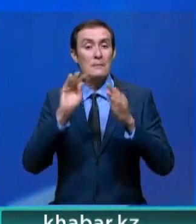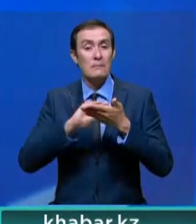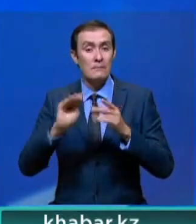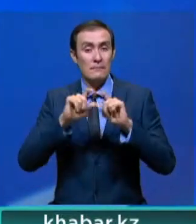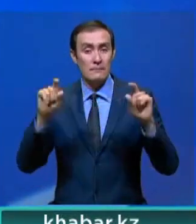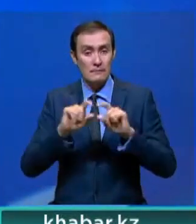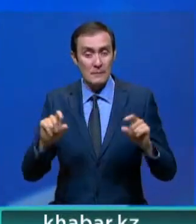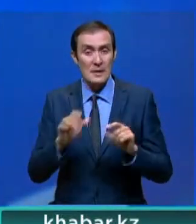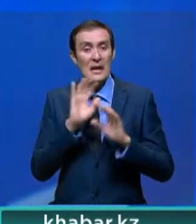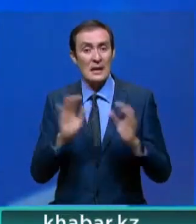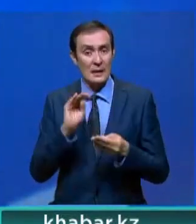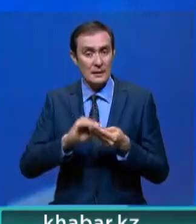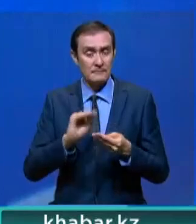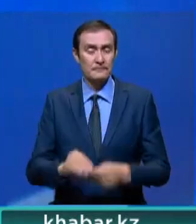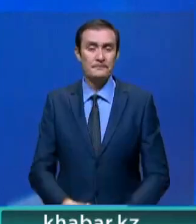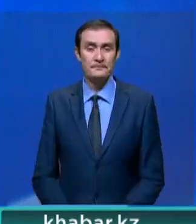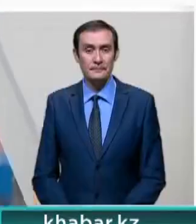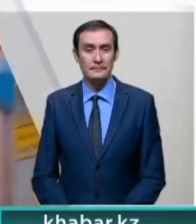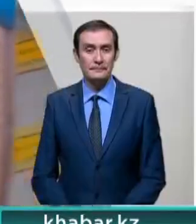мы сохраняем.